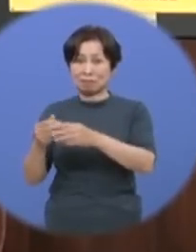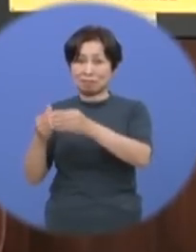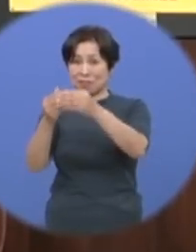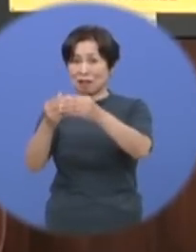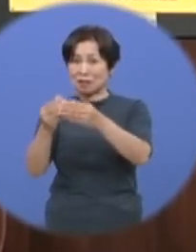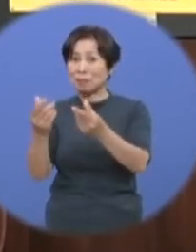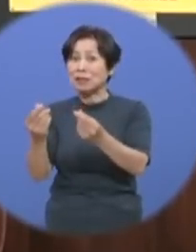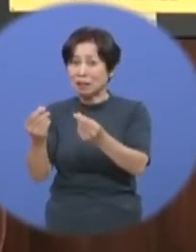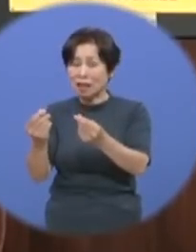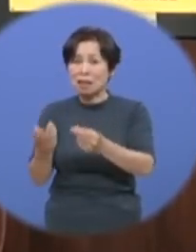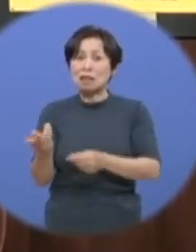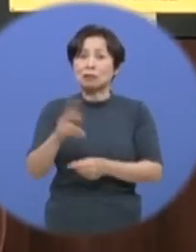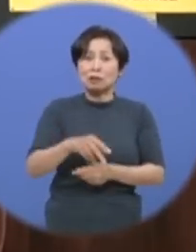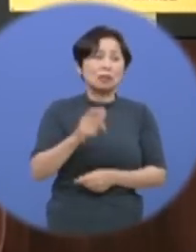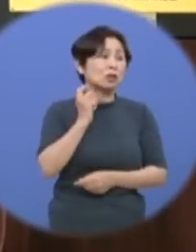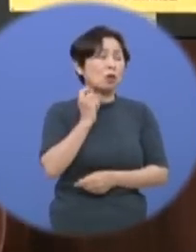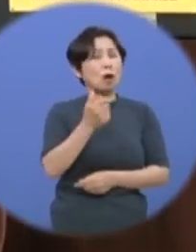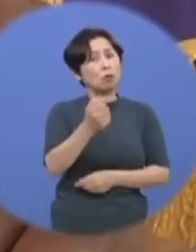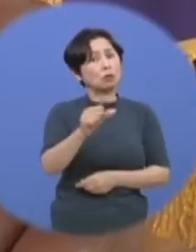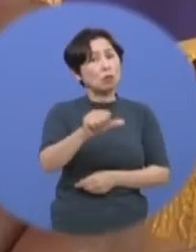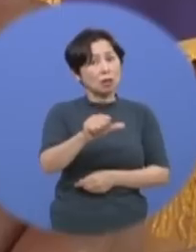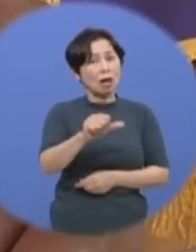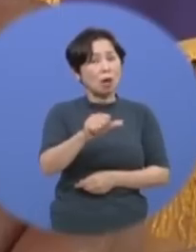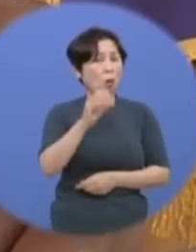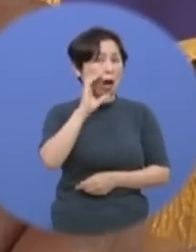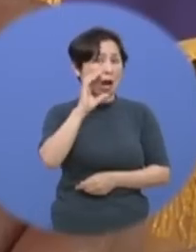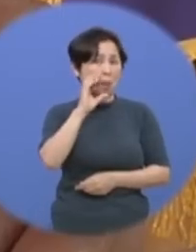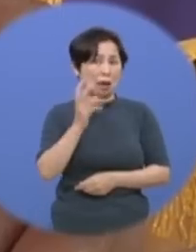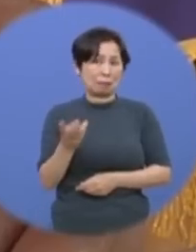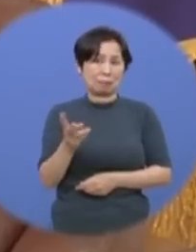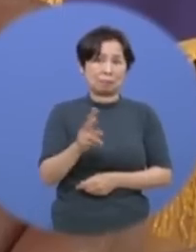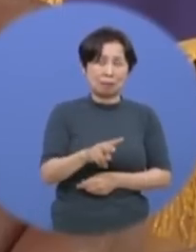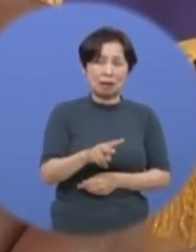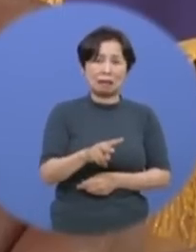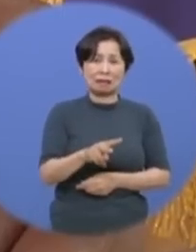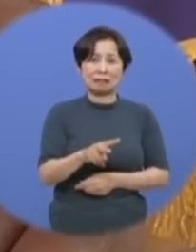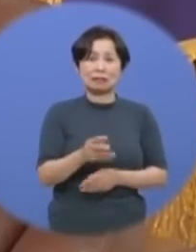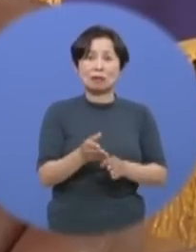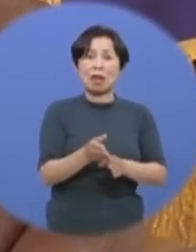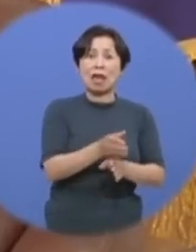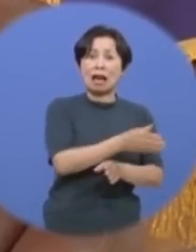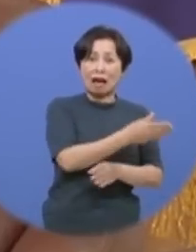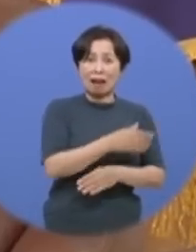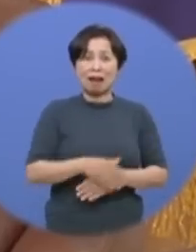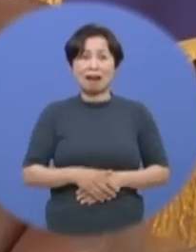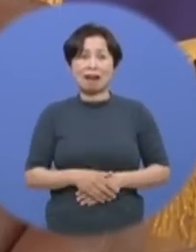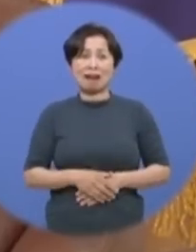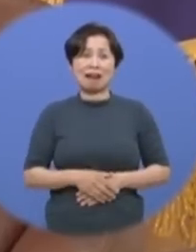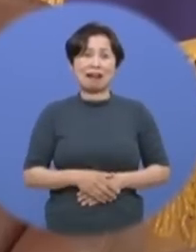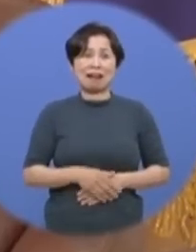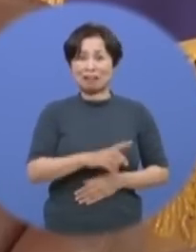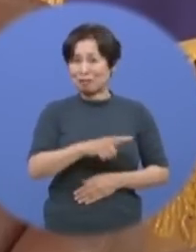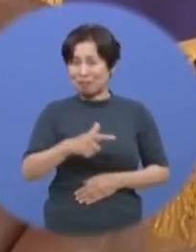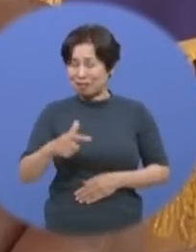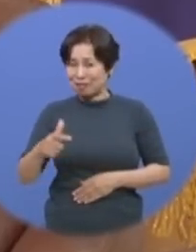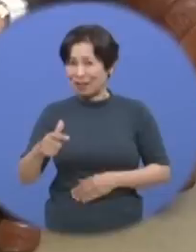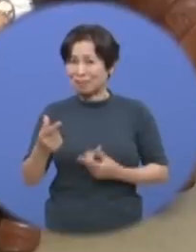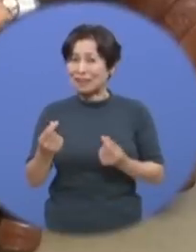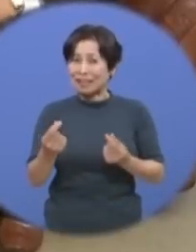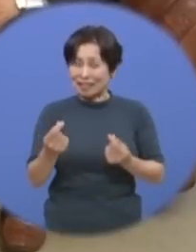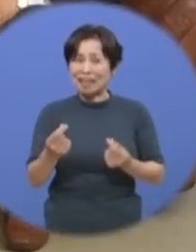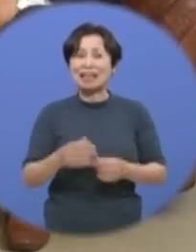か和歌山のうち便に移って来られましたよねああそれからというもののいろんなことがあったわけです